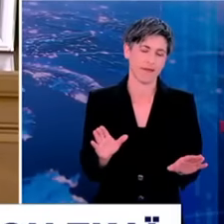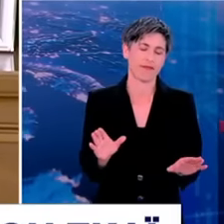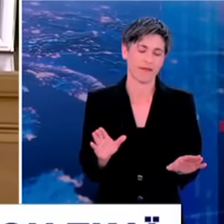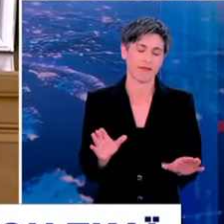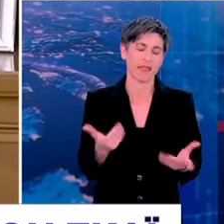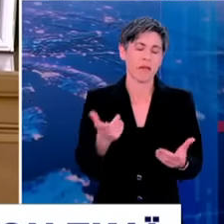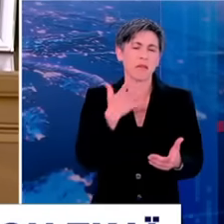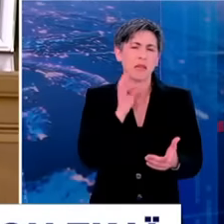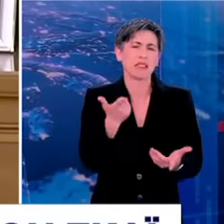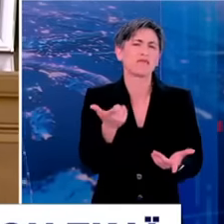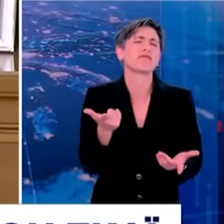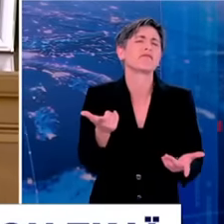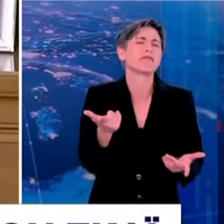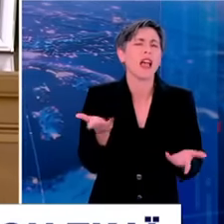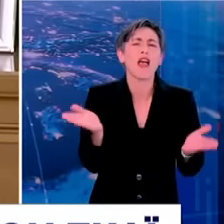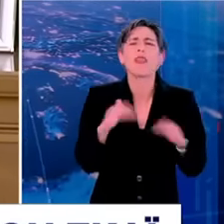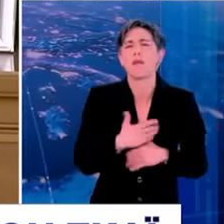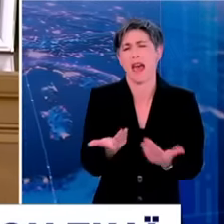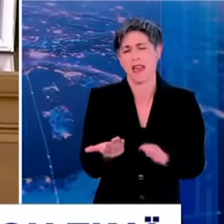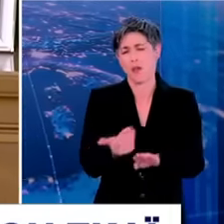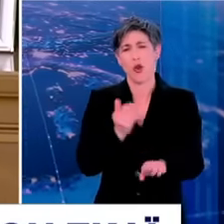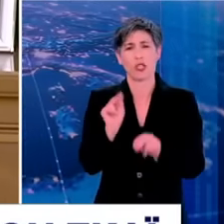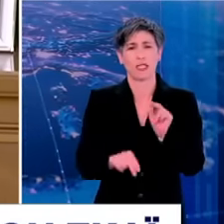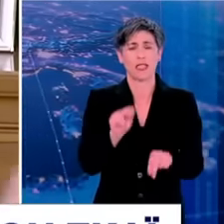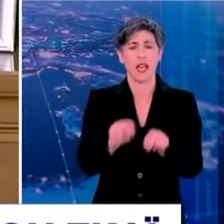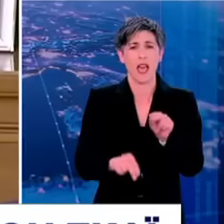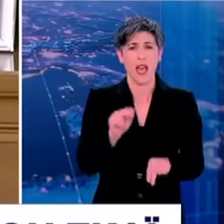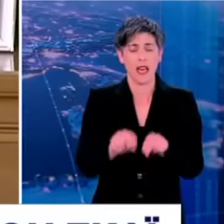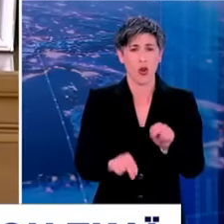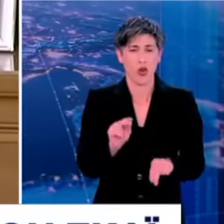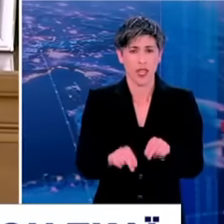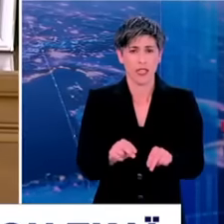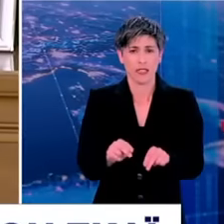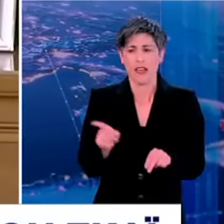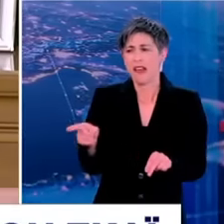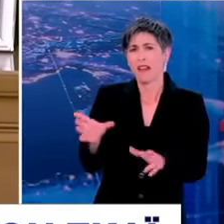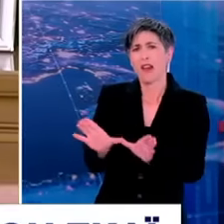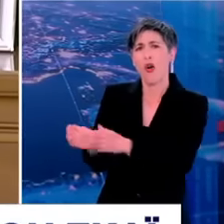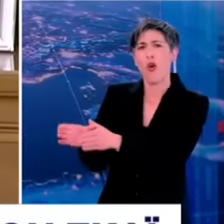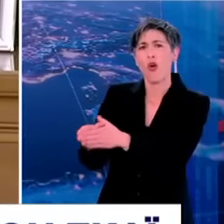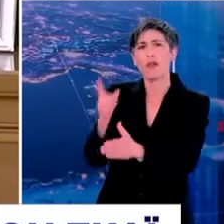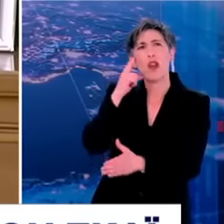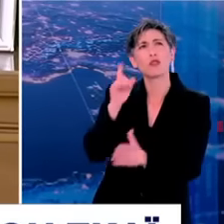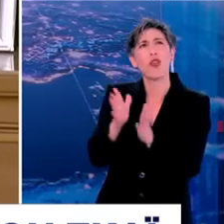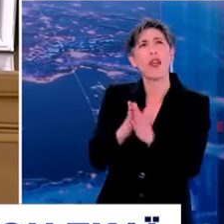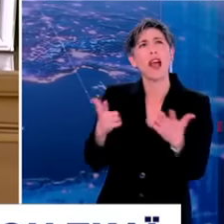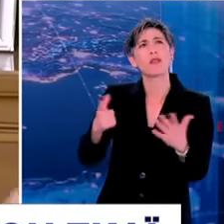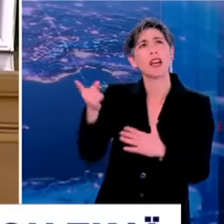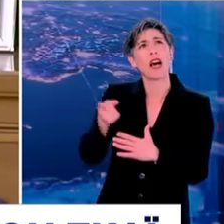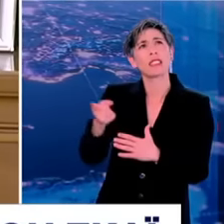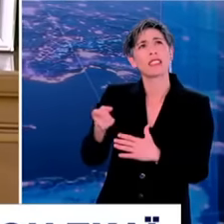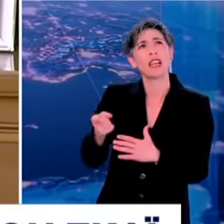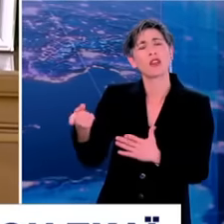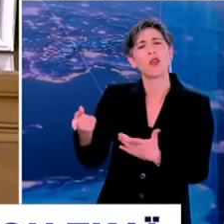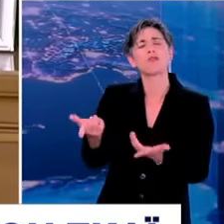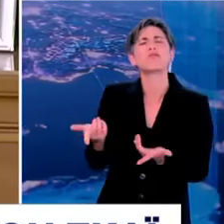κάποιες προώρες εκλογές όταν έχει βάλει τον πύχη, ξέρω και εγώ, στο 17% ή στο 20%, άρα αναγνωρίζει ότι θα είναι δεύτερο κόμμα και με